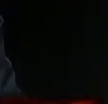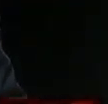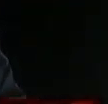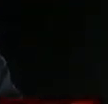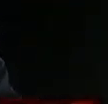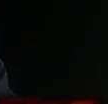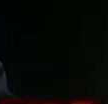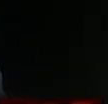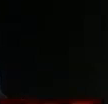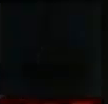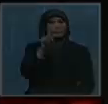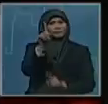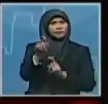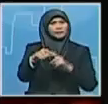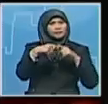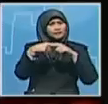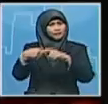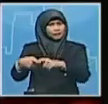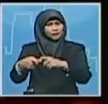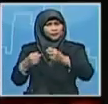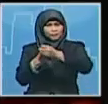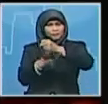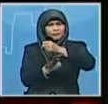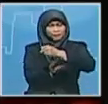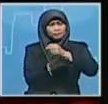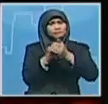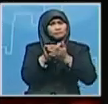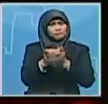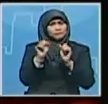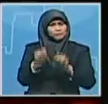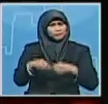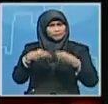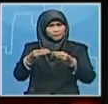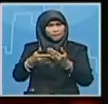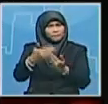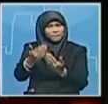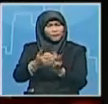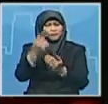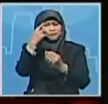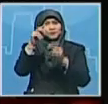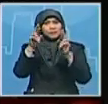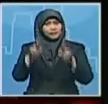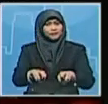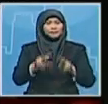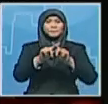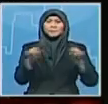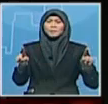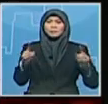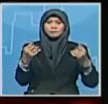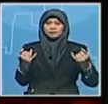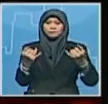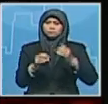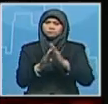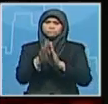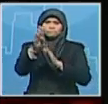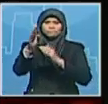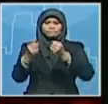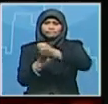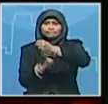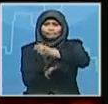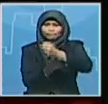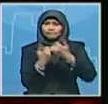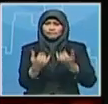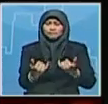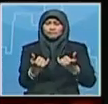Apabila kita melihat persoalan terkait prasarana, ia bukan hanya bertujuan untuk memberikan kemudahan kepada rakyat. Bahkan prasarana yang dibangunkan, apa